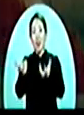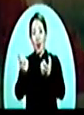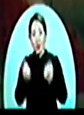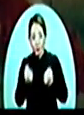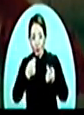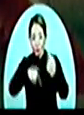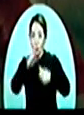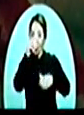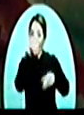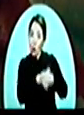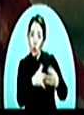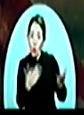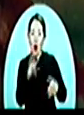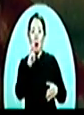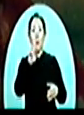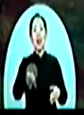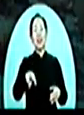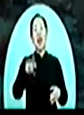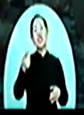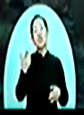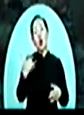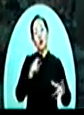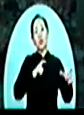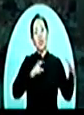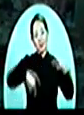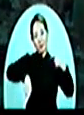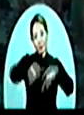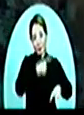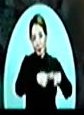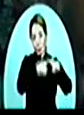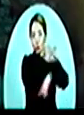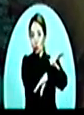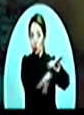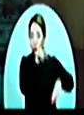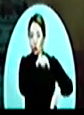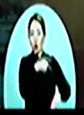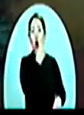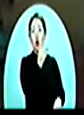зээлийн хөрөнгөөр мал аж ахуйн эдийн засгийн эргэлтийг нэмэгдүүлэх төслийг